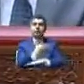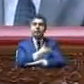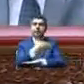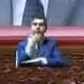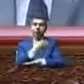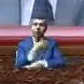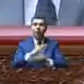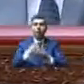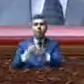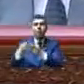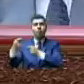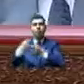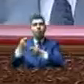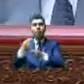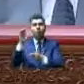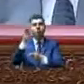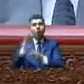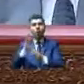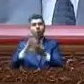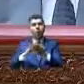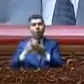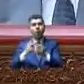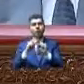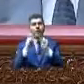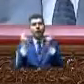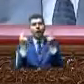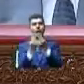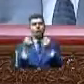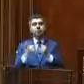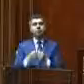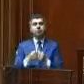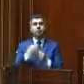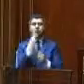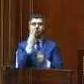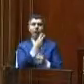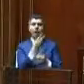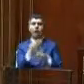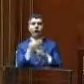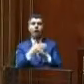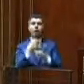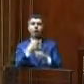المتعلقة بالتجارة الخارجية، وهذا راكم عارفين الأهمية ديالو والنتائج